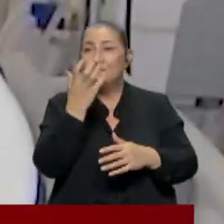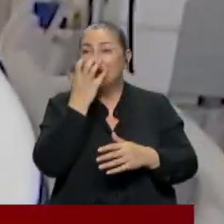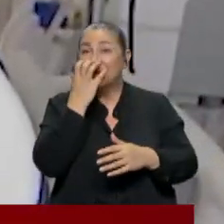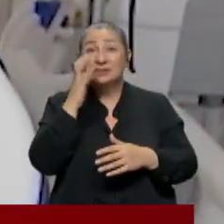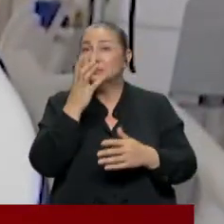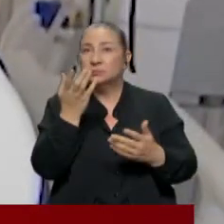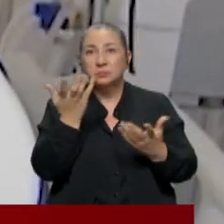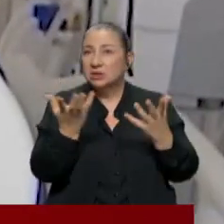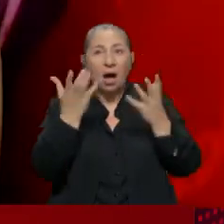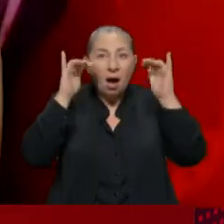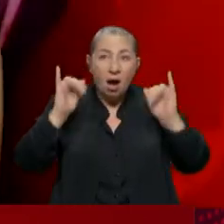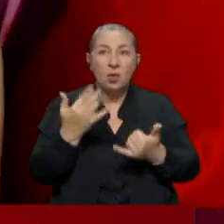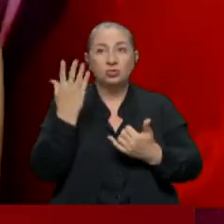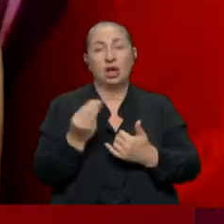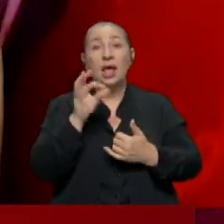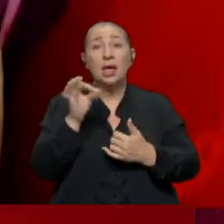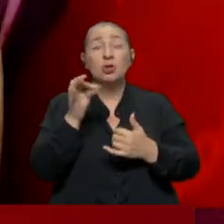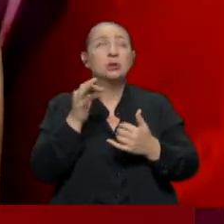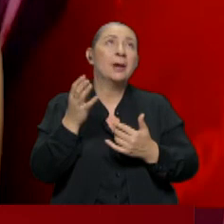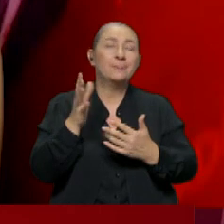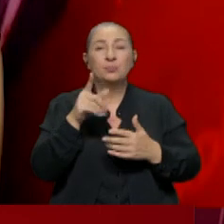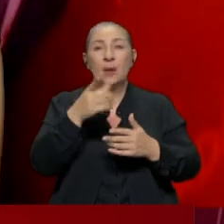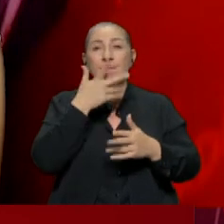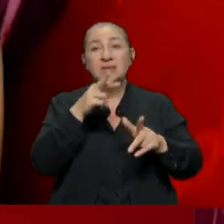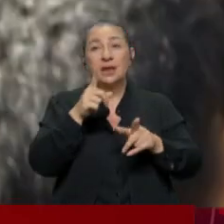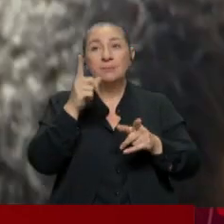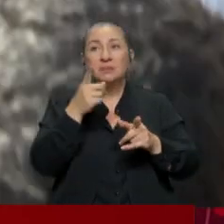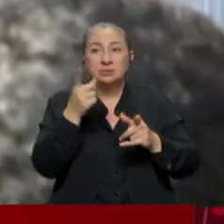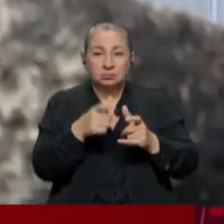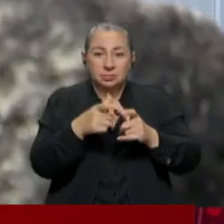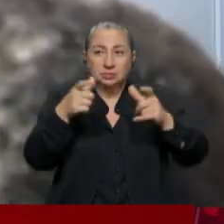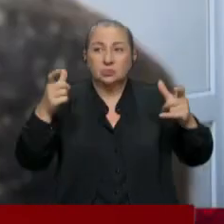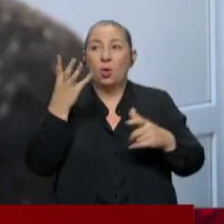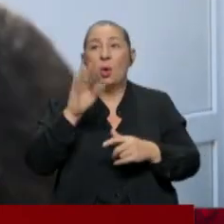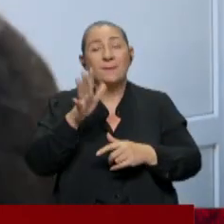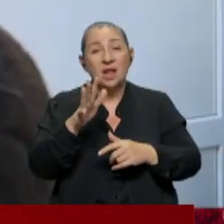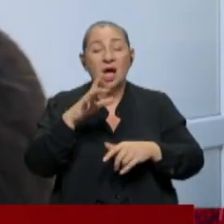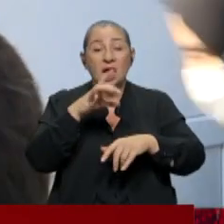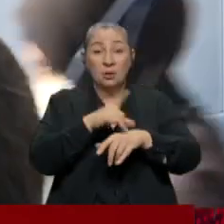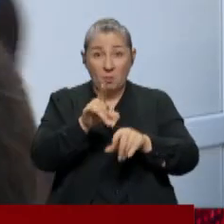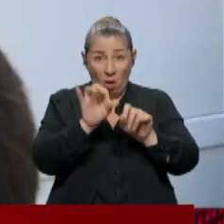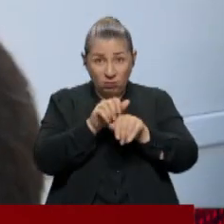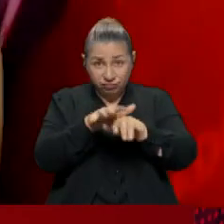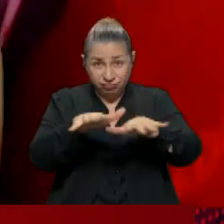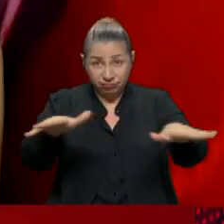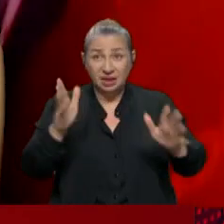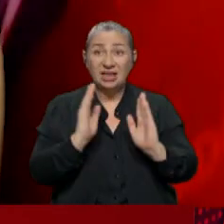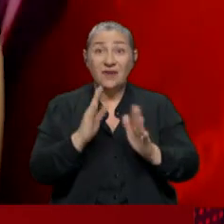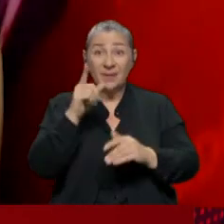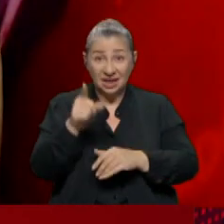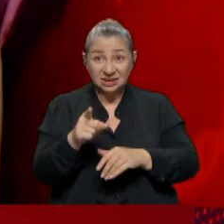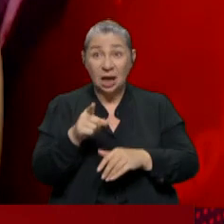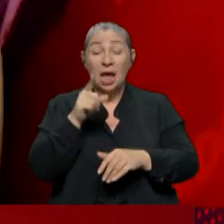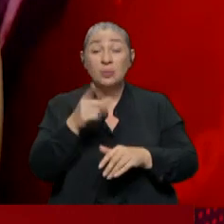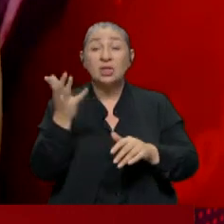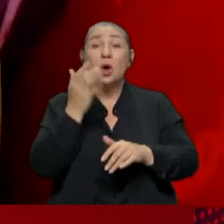beklenen tablo çok daha ağır. Eylül'de büyük olasılıkla buna benzer bir dalgayla daha karşılaşabiliriz. Hastalık bu şekilde yayılmaya devam ederse